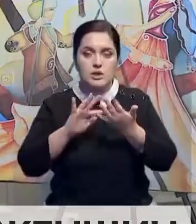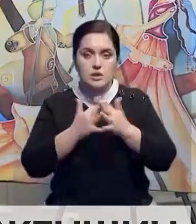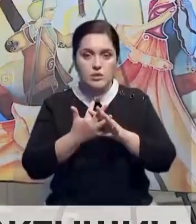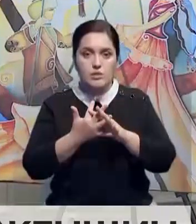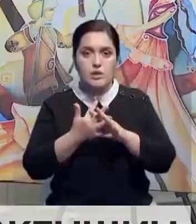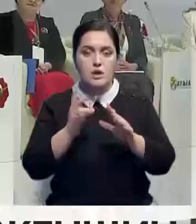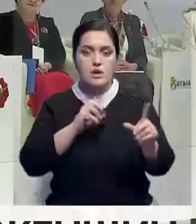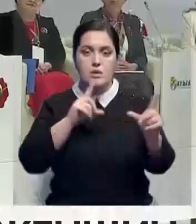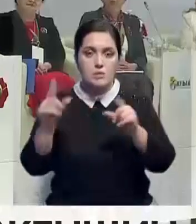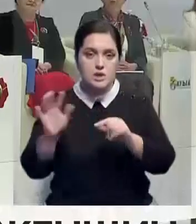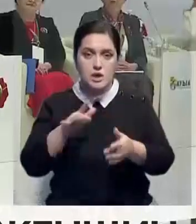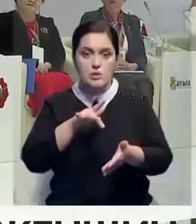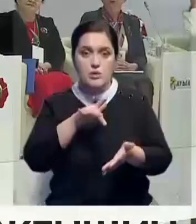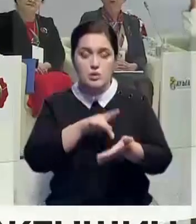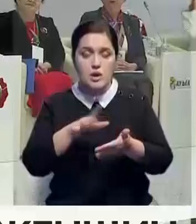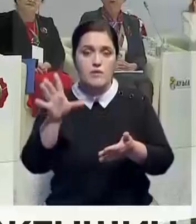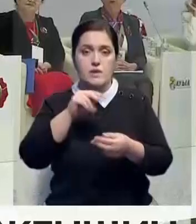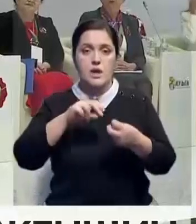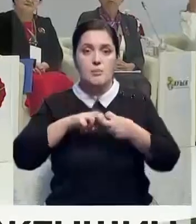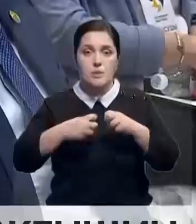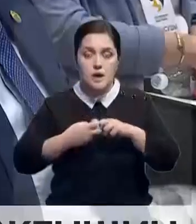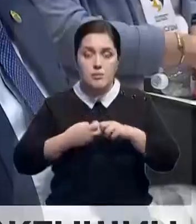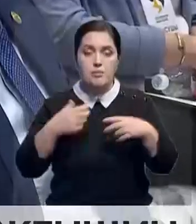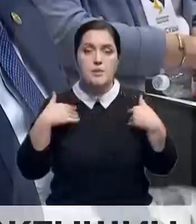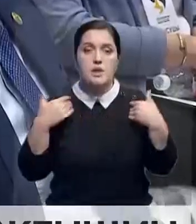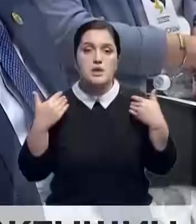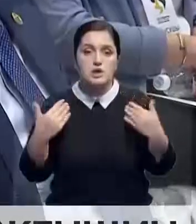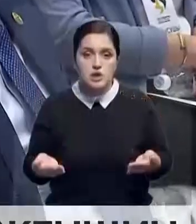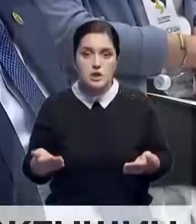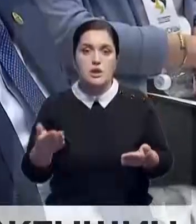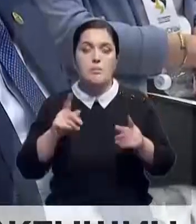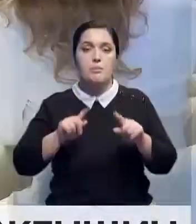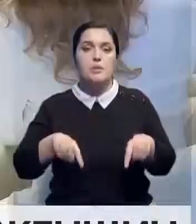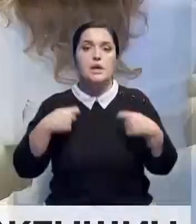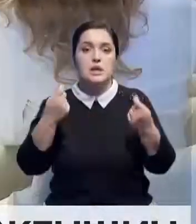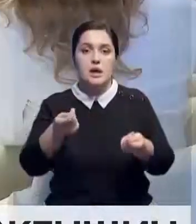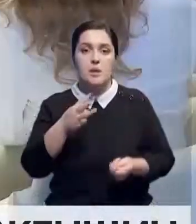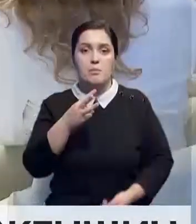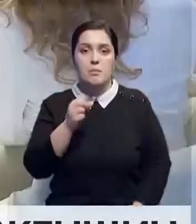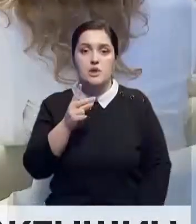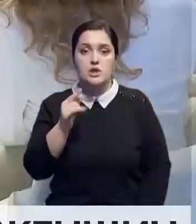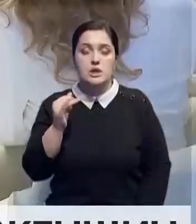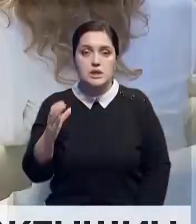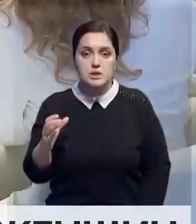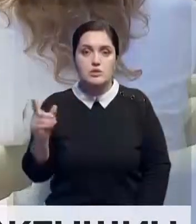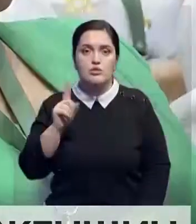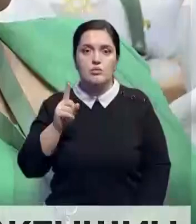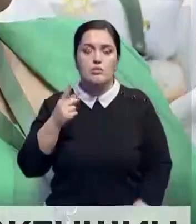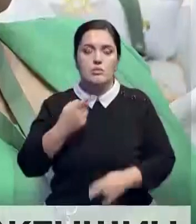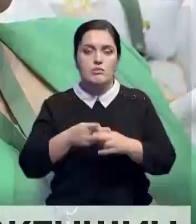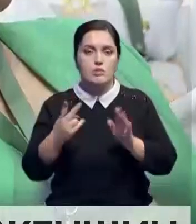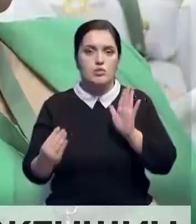переезжала в мегаполисы. Все озвученные проблемы и предложения участницы слета передали мажилисменам, чтобы те учли их в